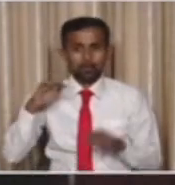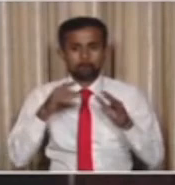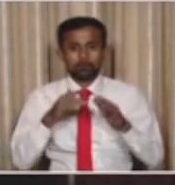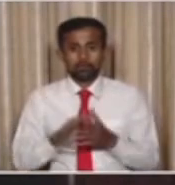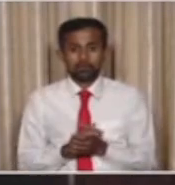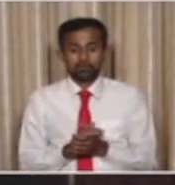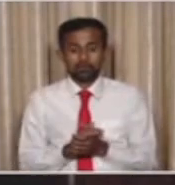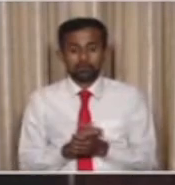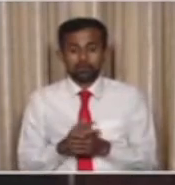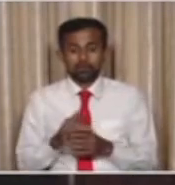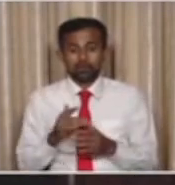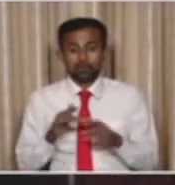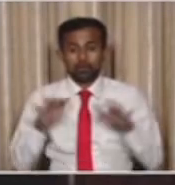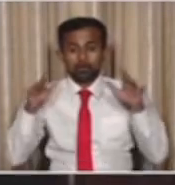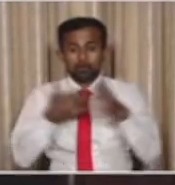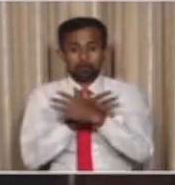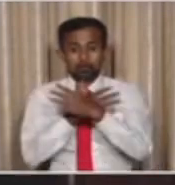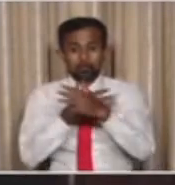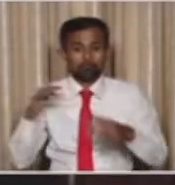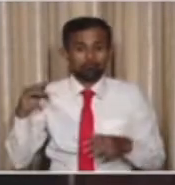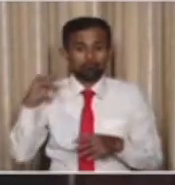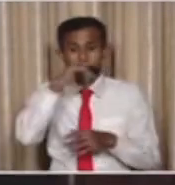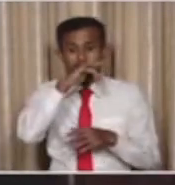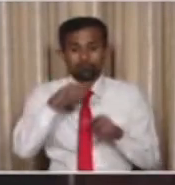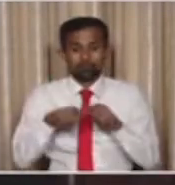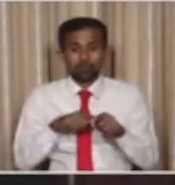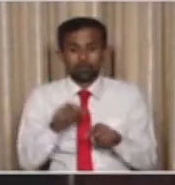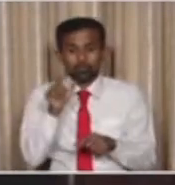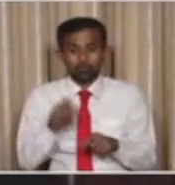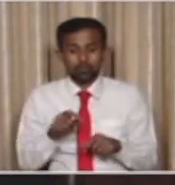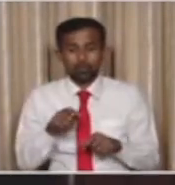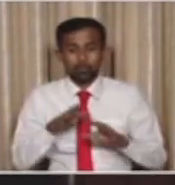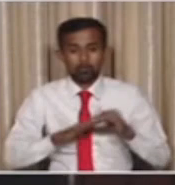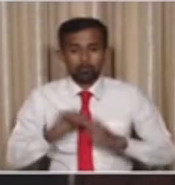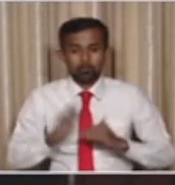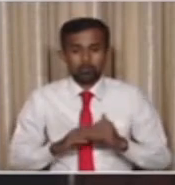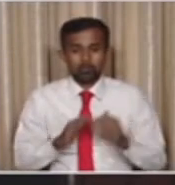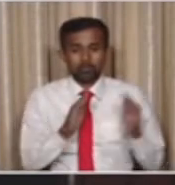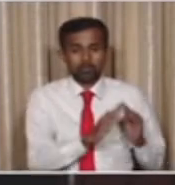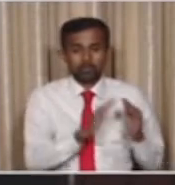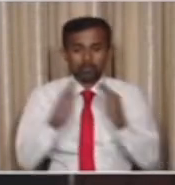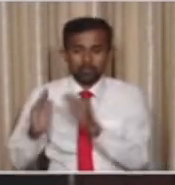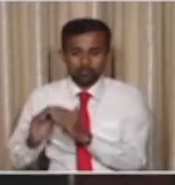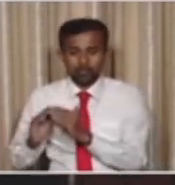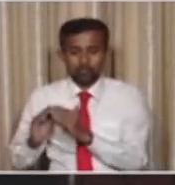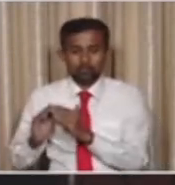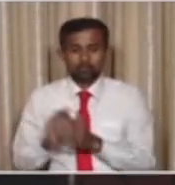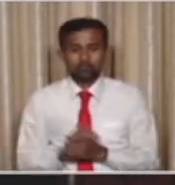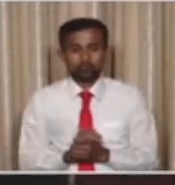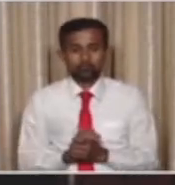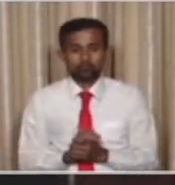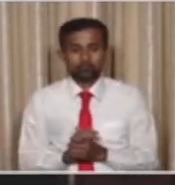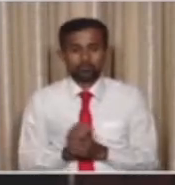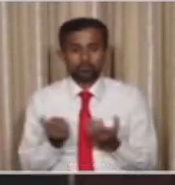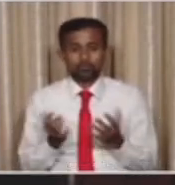ජෙට් මෑන් කියන ක්‍රමය ඒගොල්ලෝ අත්හදා බලමින් දැනට ඒ ක්‍රමය පාවිච්චි කරමින් ඉන්නවා ගේයින්ගට යම්කිසි දේවල්